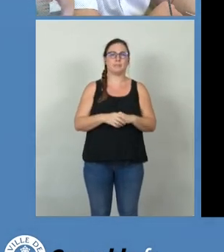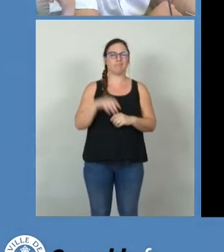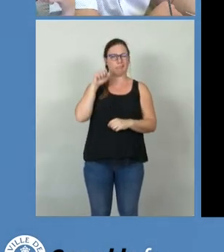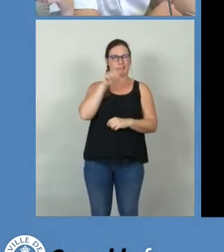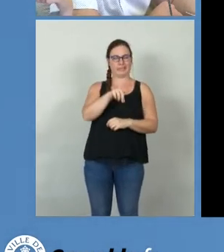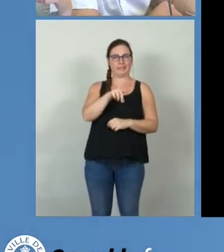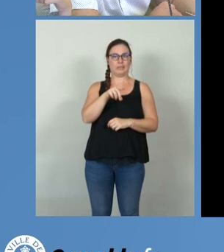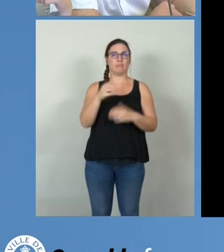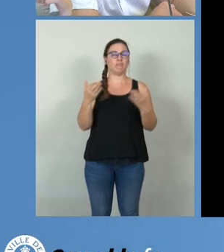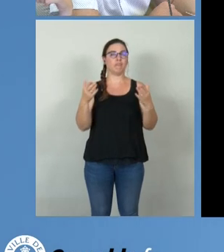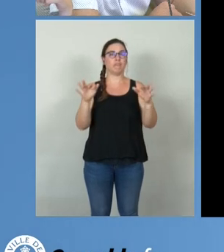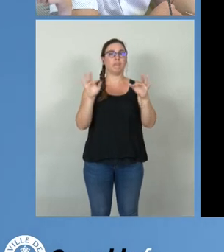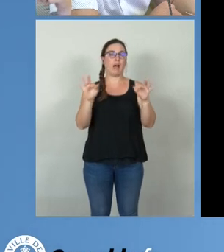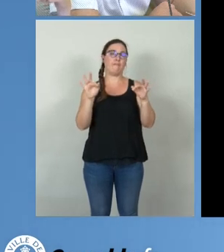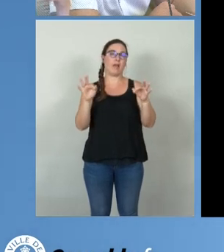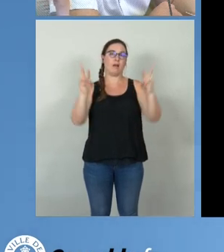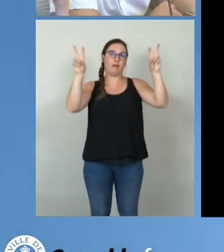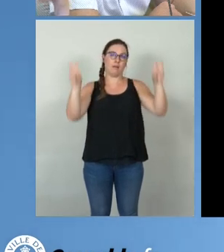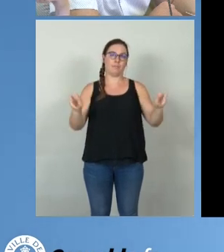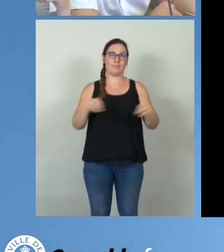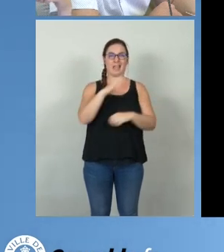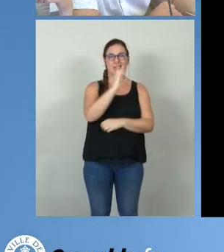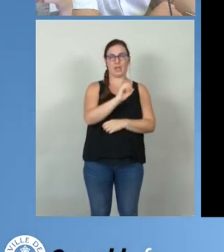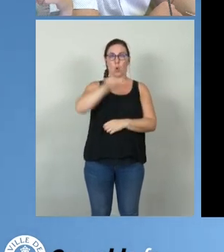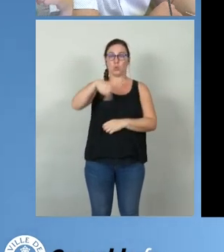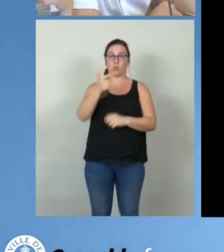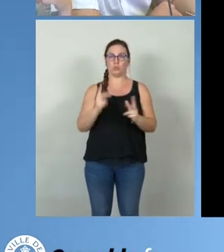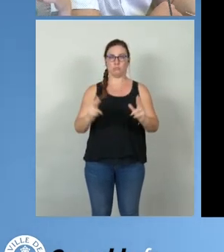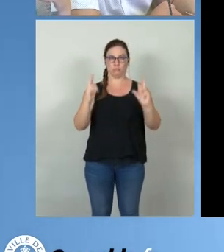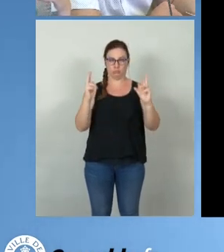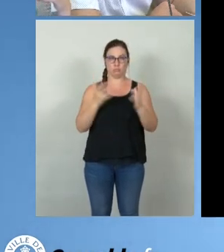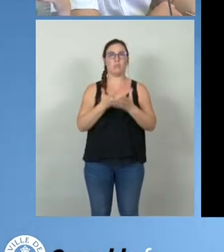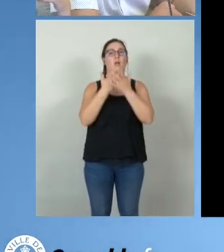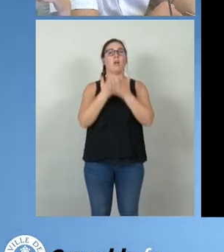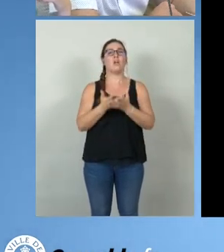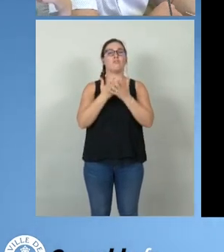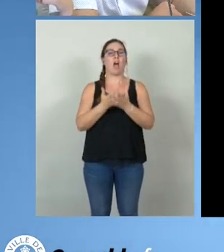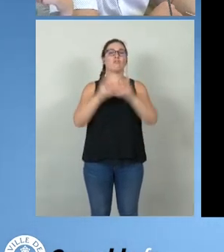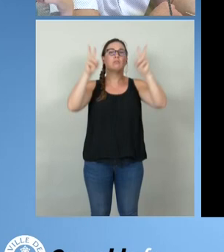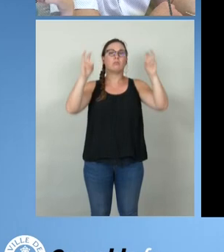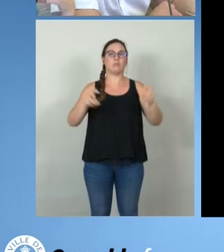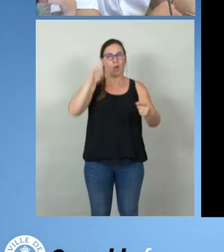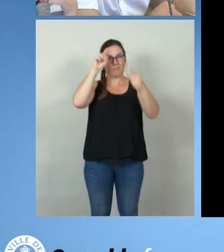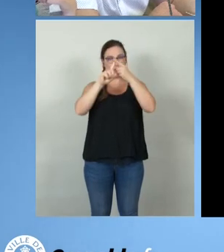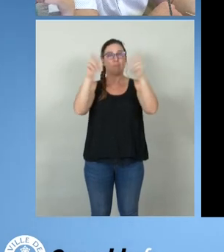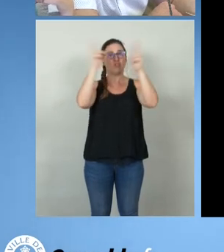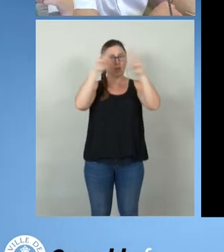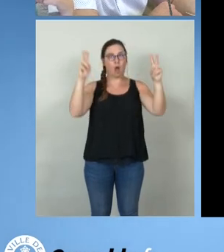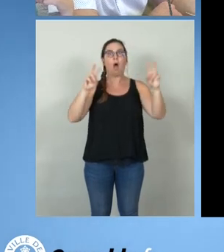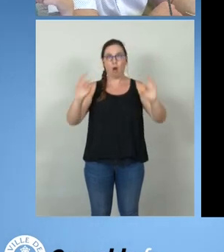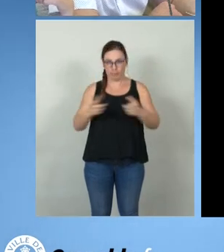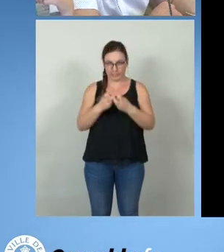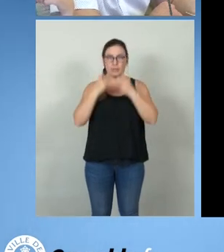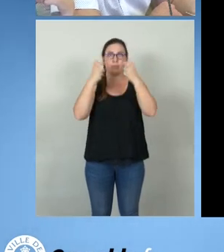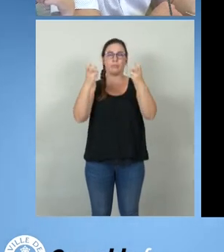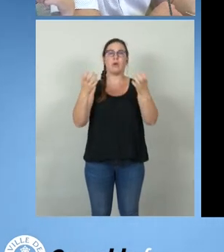concerne ce qu'on appelle le 0 12 ensuite les charges à caractère général ont aussi augmenté je peux